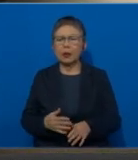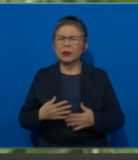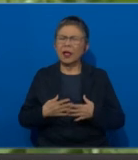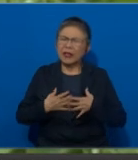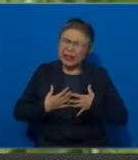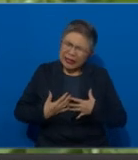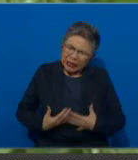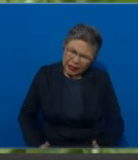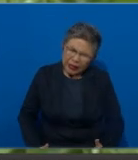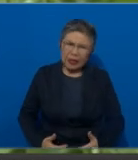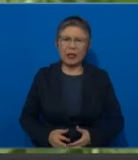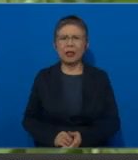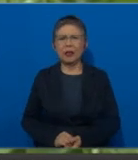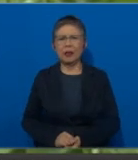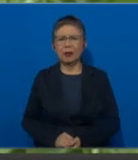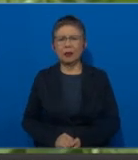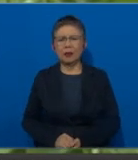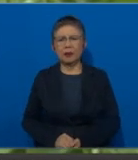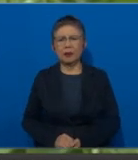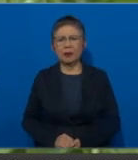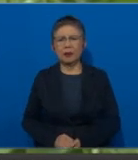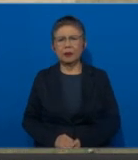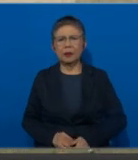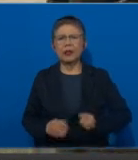tuh kehilangan istri saya Pak.